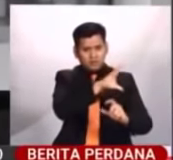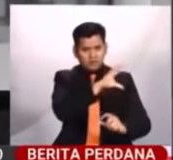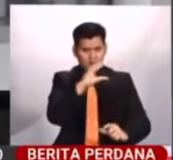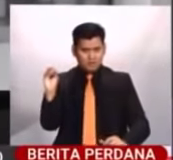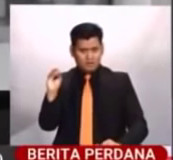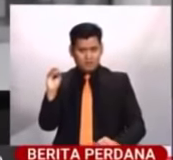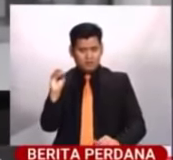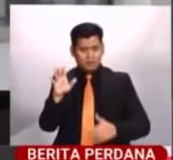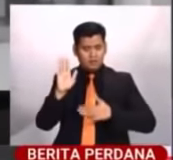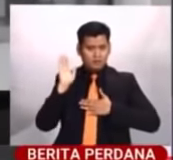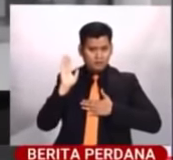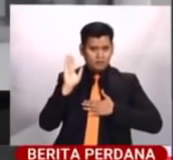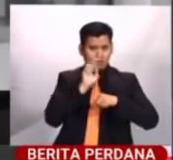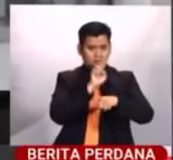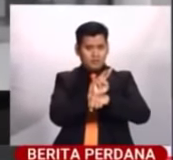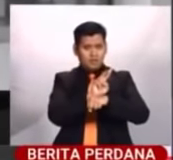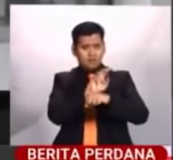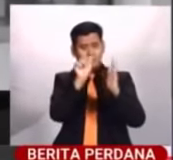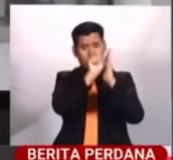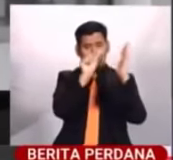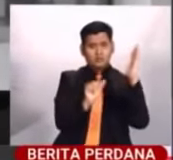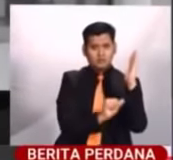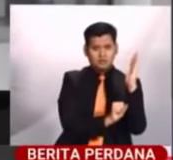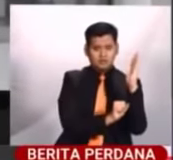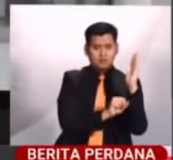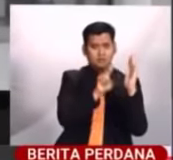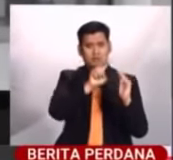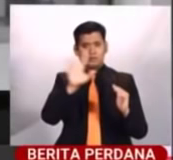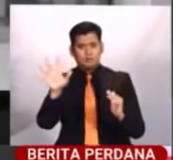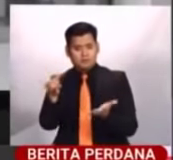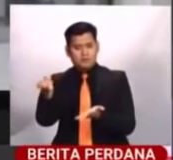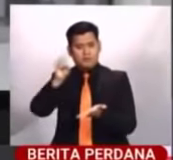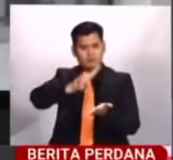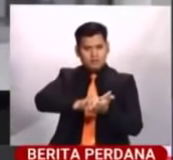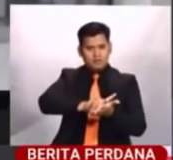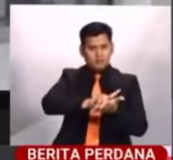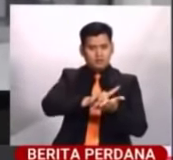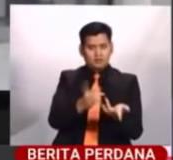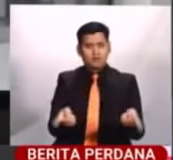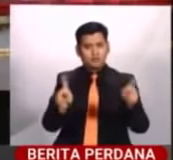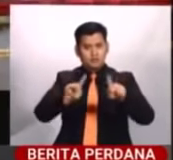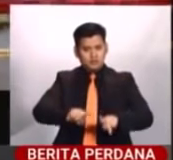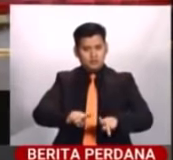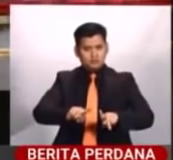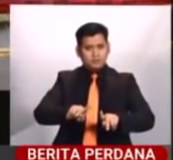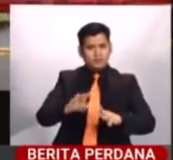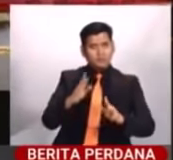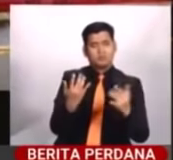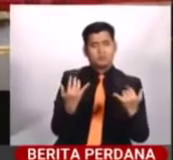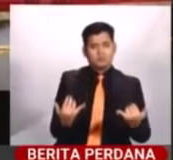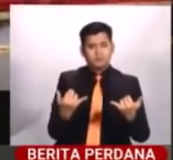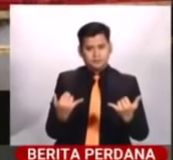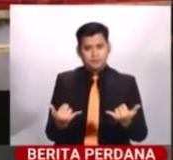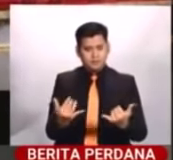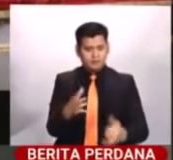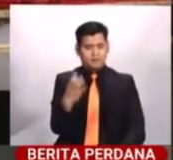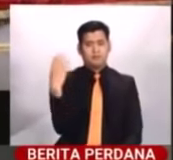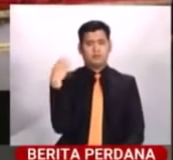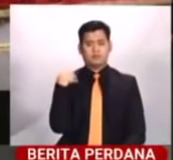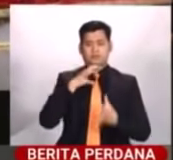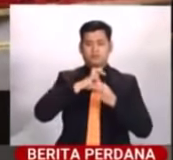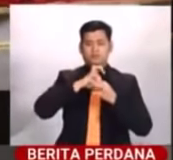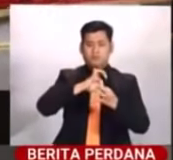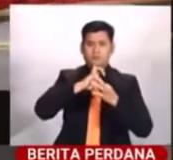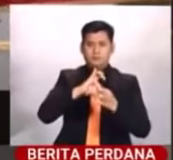pemerakuan penyelia serta Seksyen 25-1 pendaftaran kontraktor. Ketika ini, pegawai penguatkuasa CIDB sedang